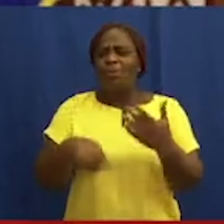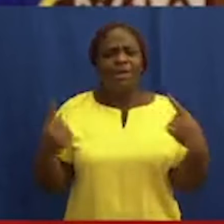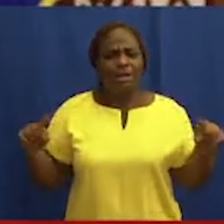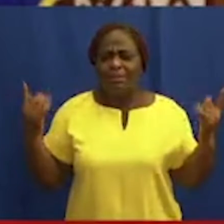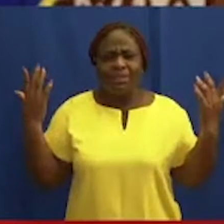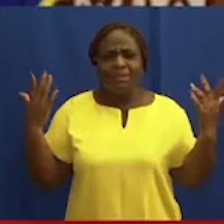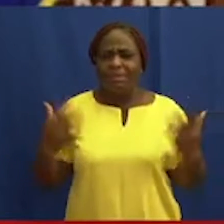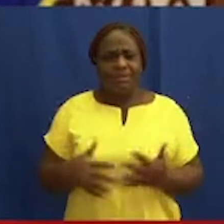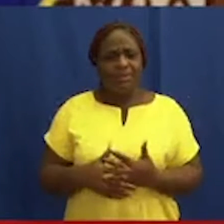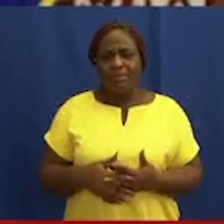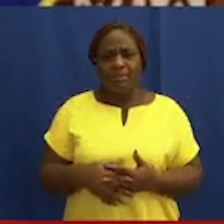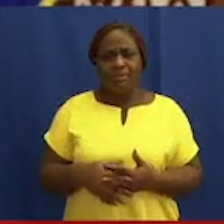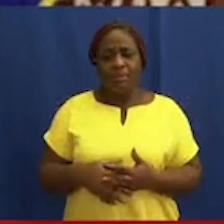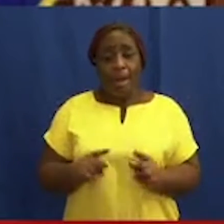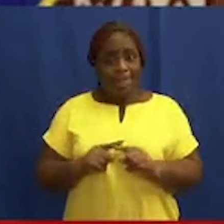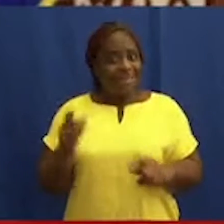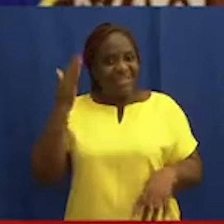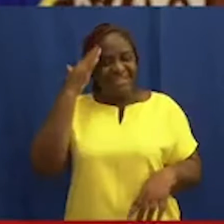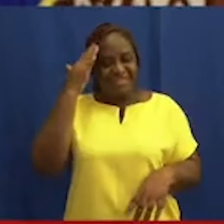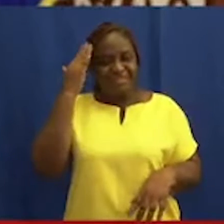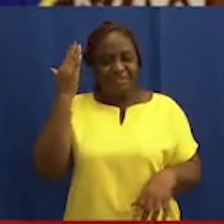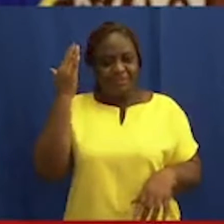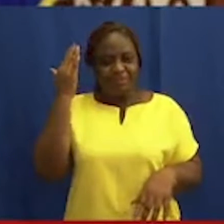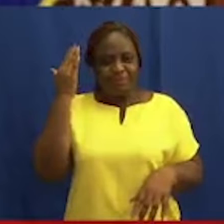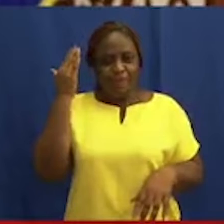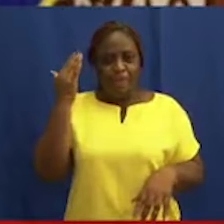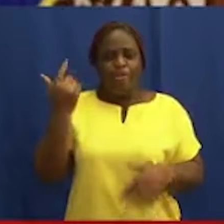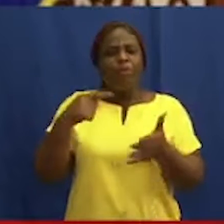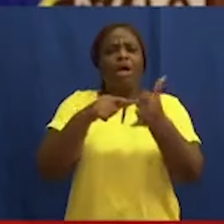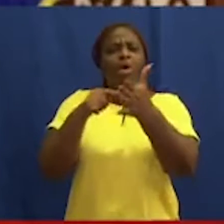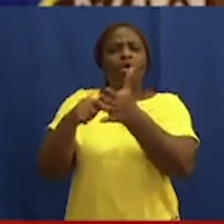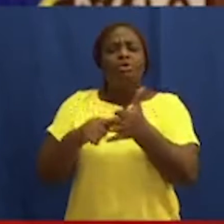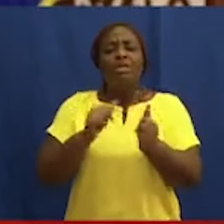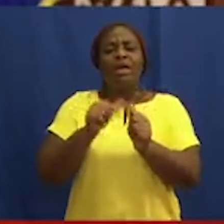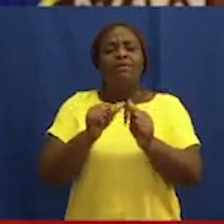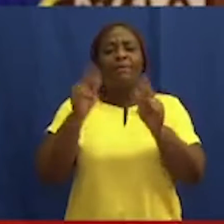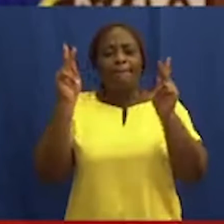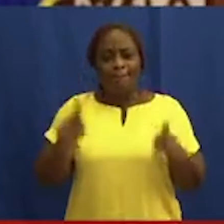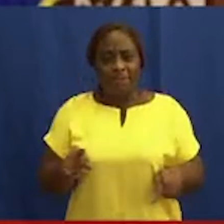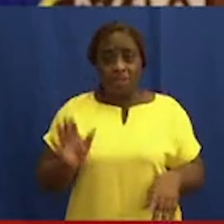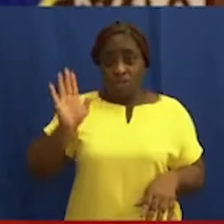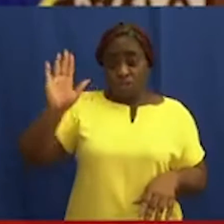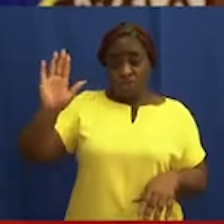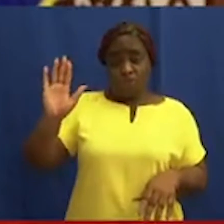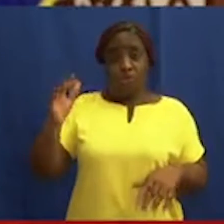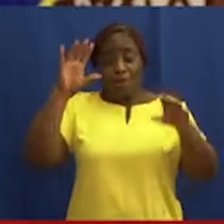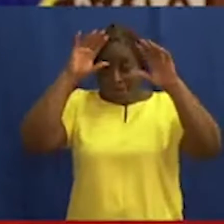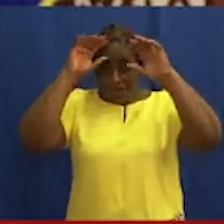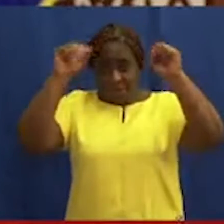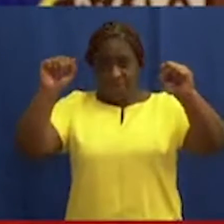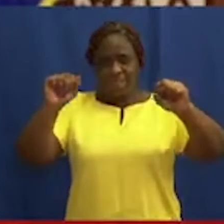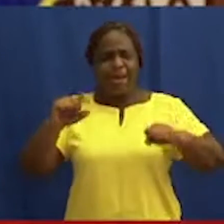ƙasa na in zamo mai jajircewa da gwada shugabanci domin fidda mu daga annoba